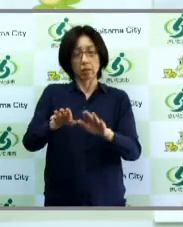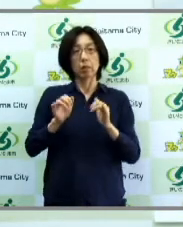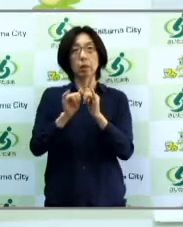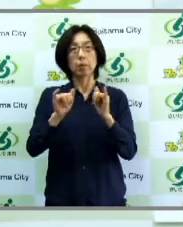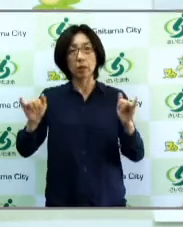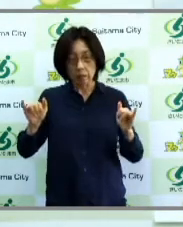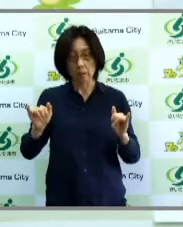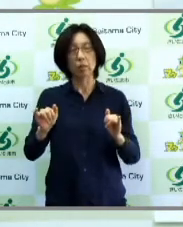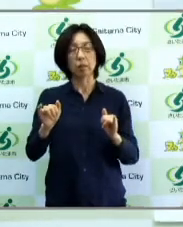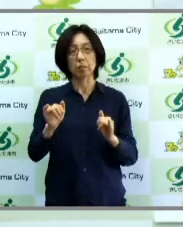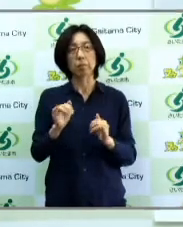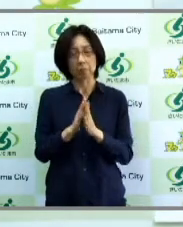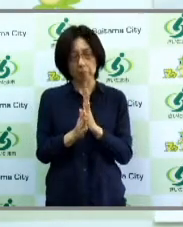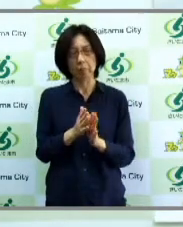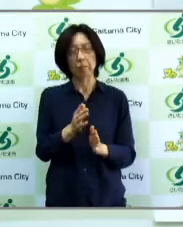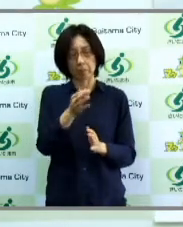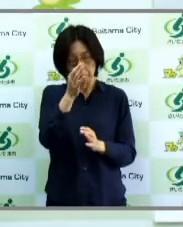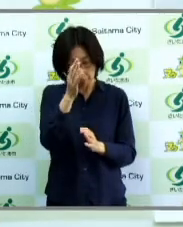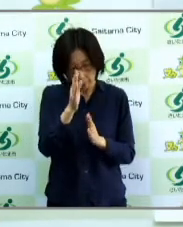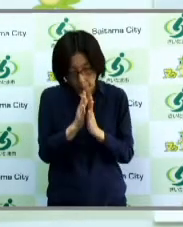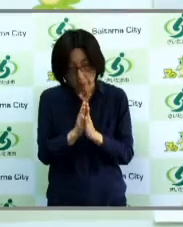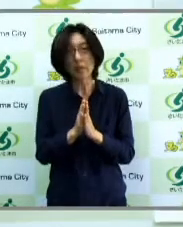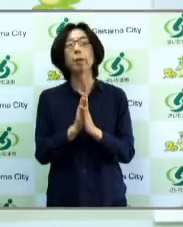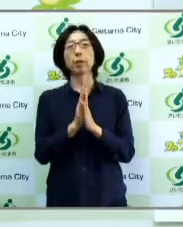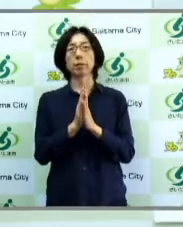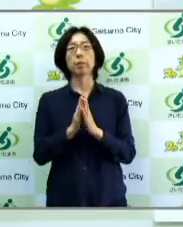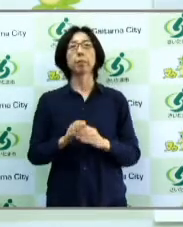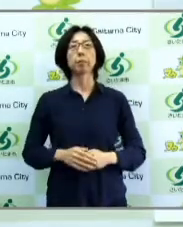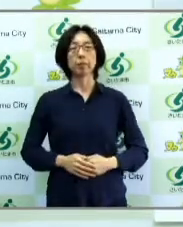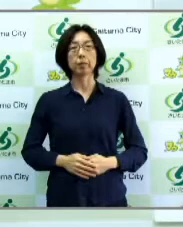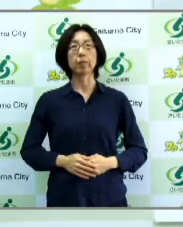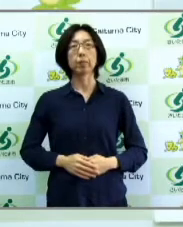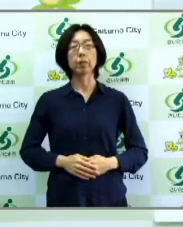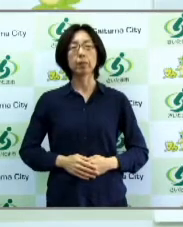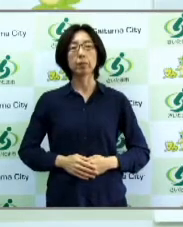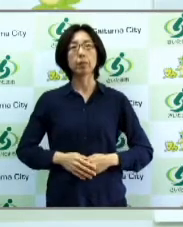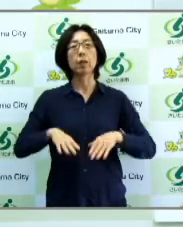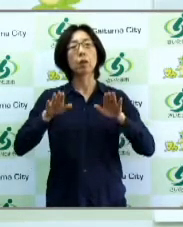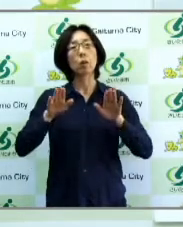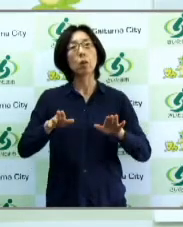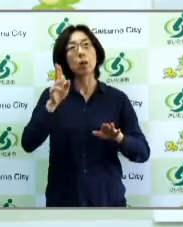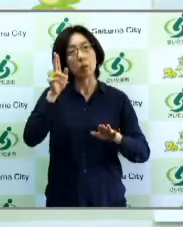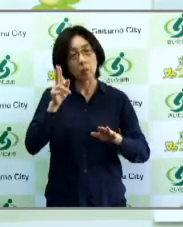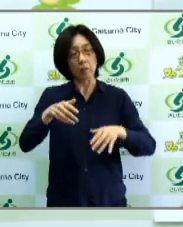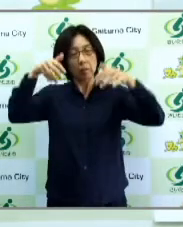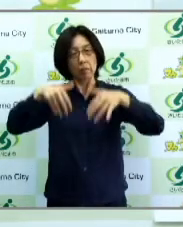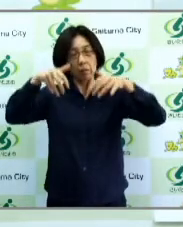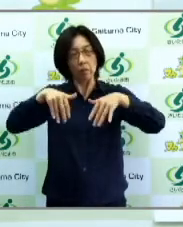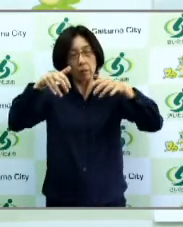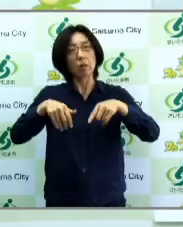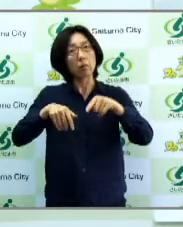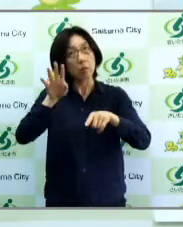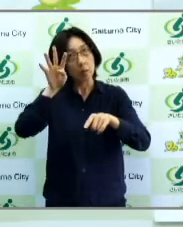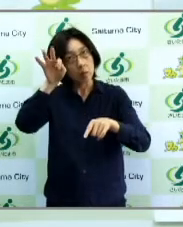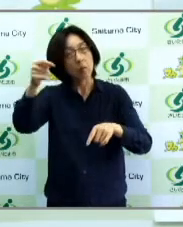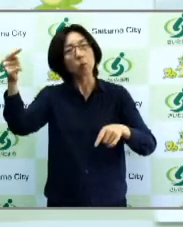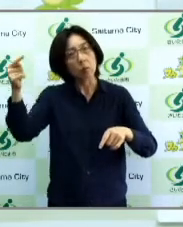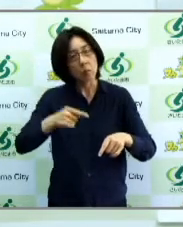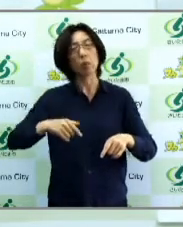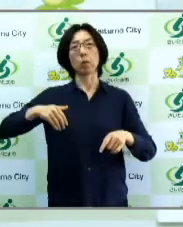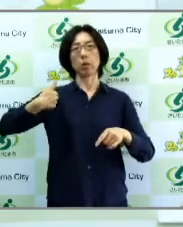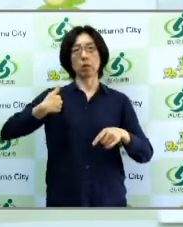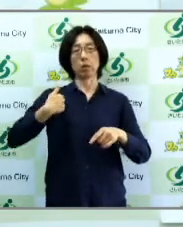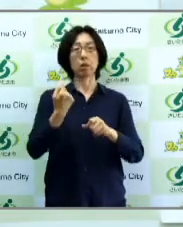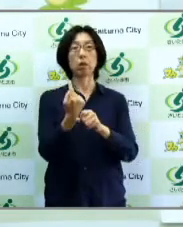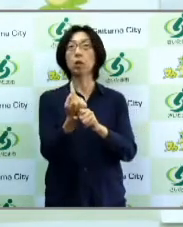でお見舞いを申し上げたいというふうに思います。今回のような豪雨災害はいつ起こるか分かりません。昨年の令